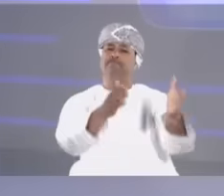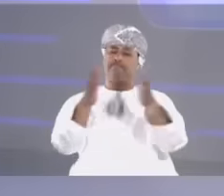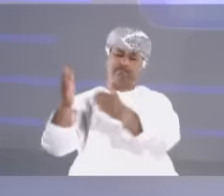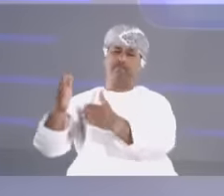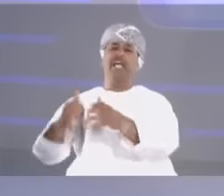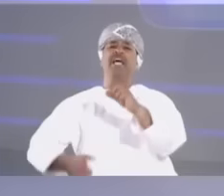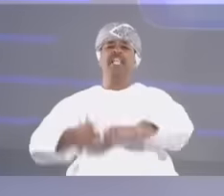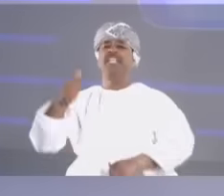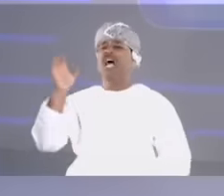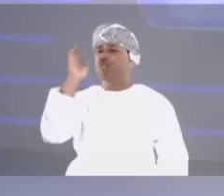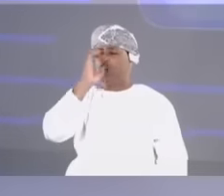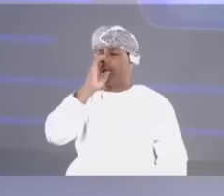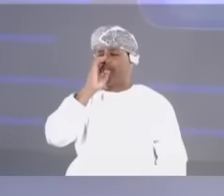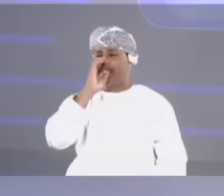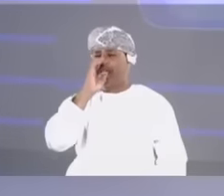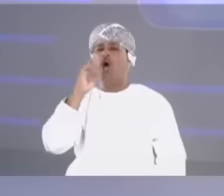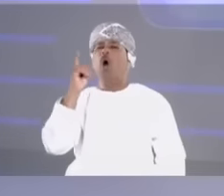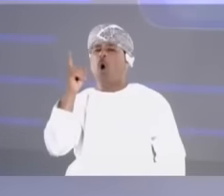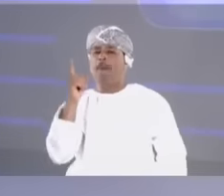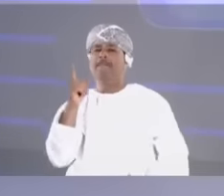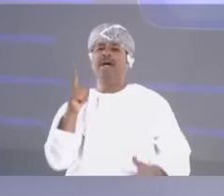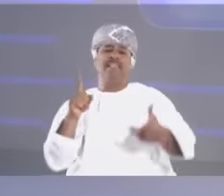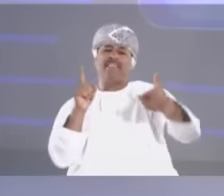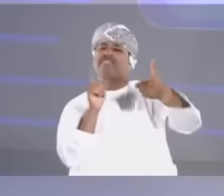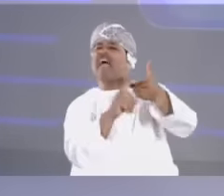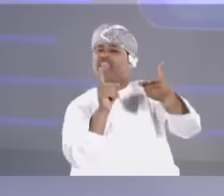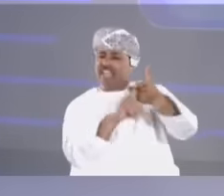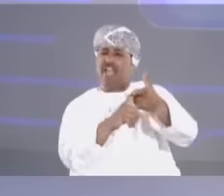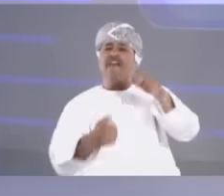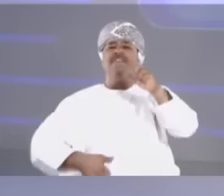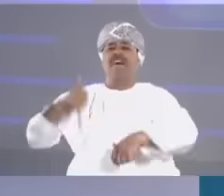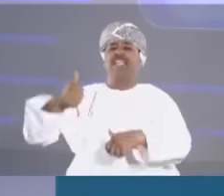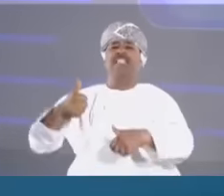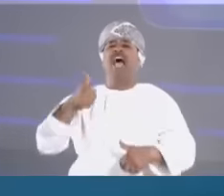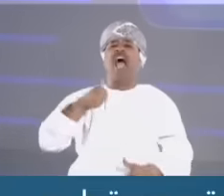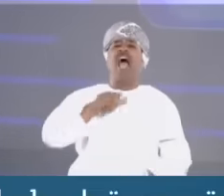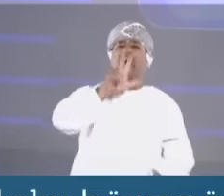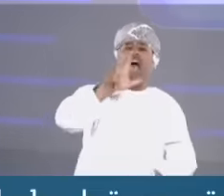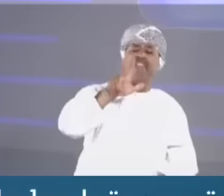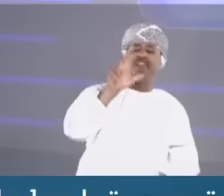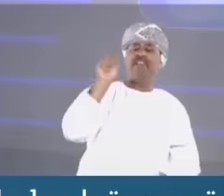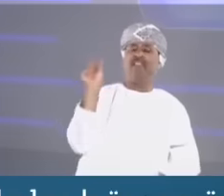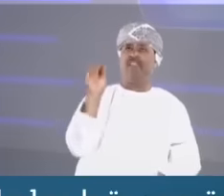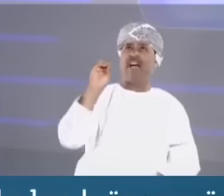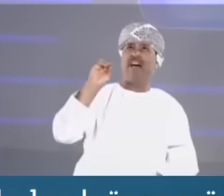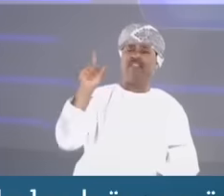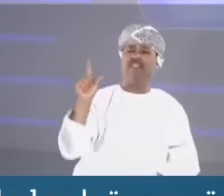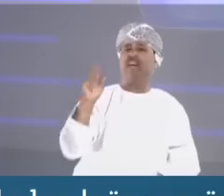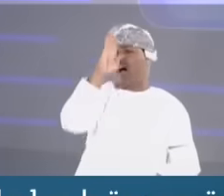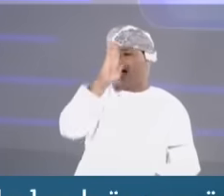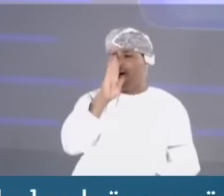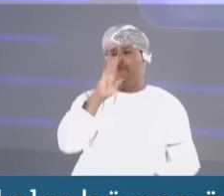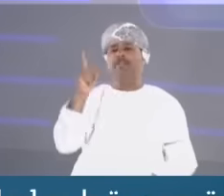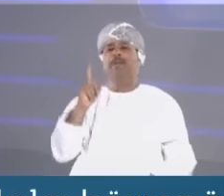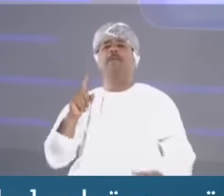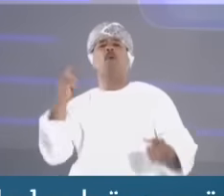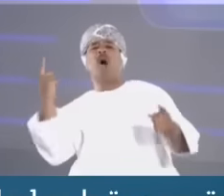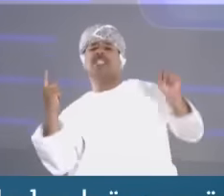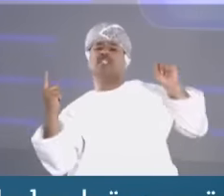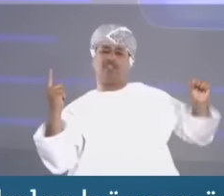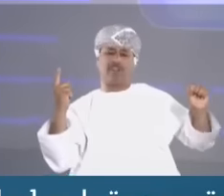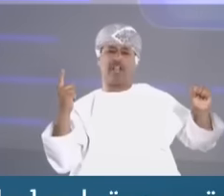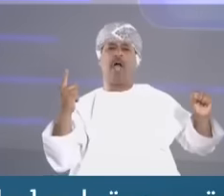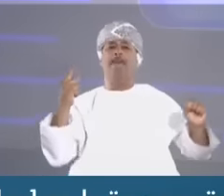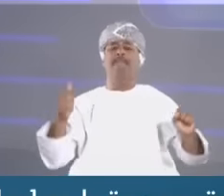نجح السويق في استعادة وصافة الترتيب بفوزه على النهضة بهدف دون رد، وتواصلت النتائج